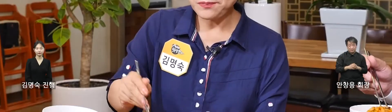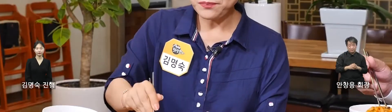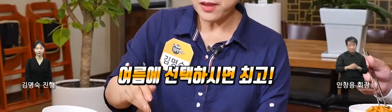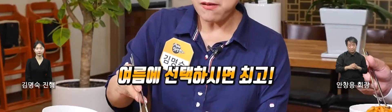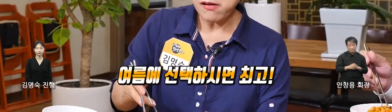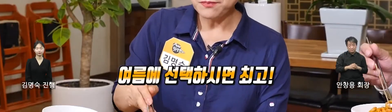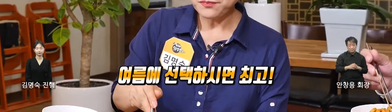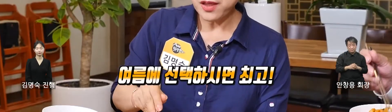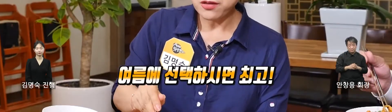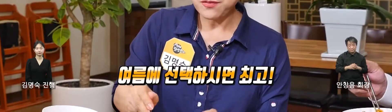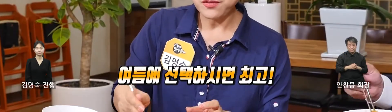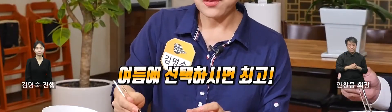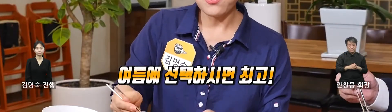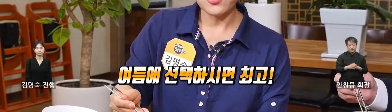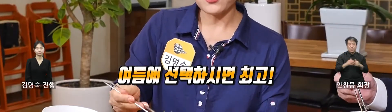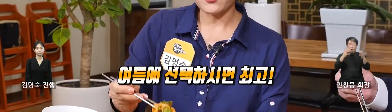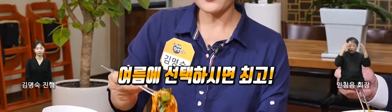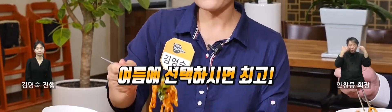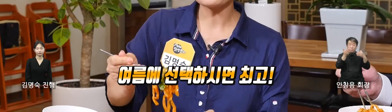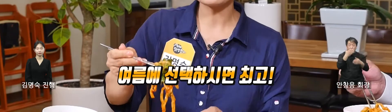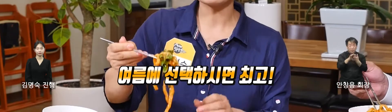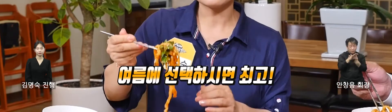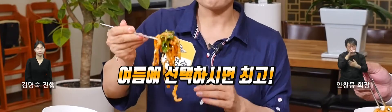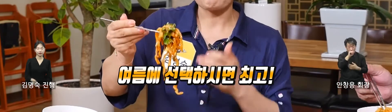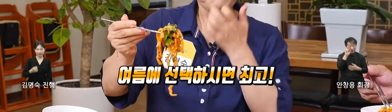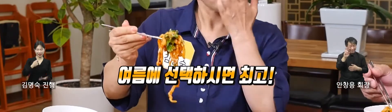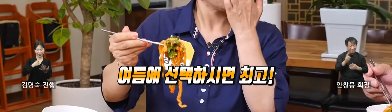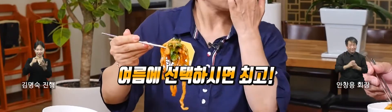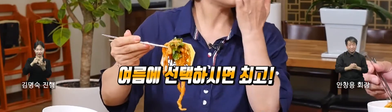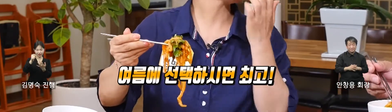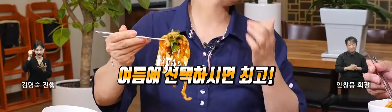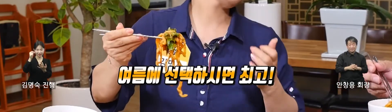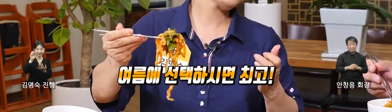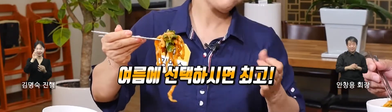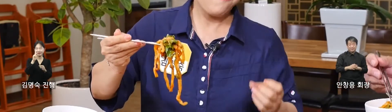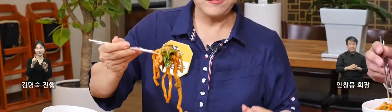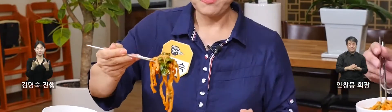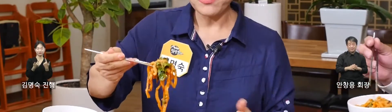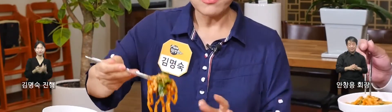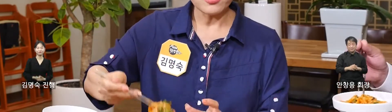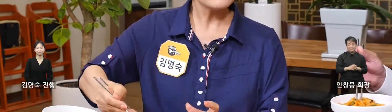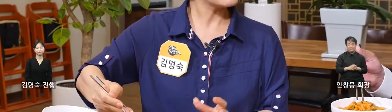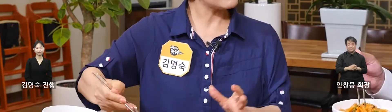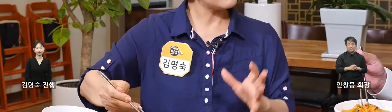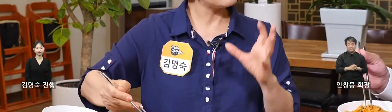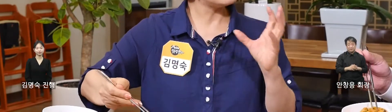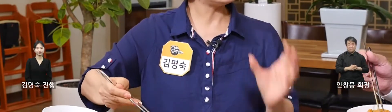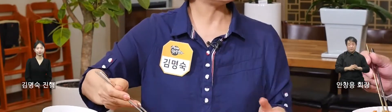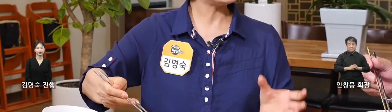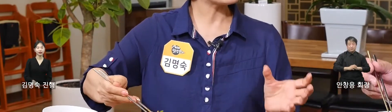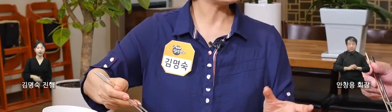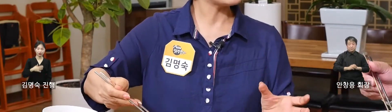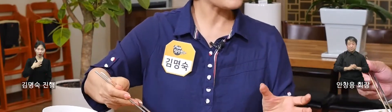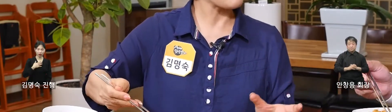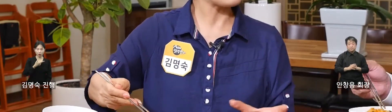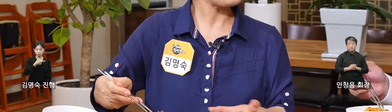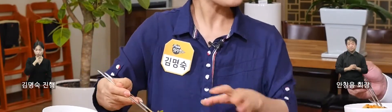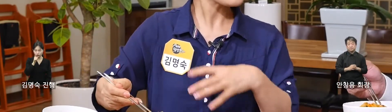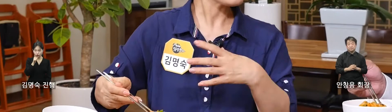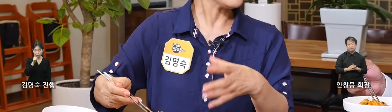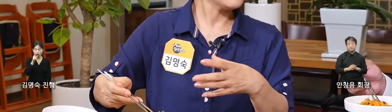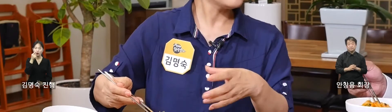역시 여름에 먹긴 좋을 것 같아요. 저의 선택은 틀리지 않았습니다. 저는 그러니까 물